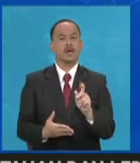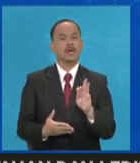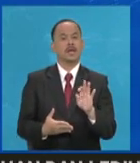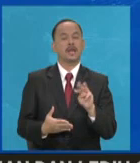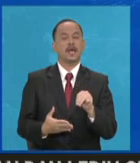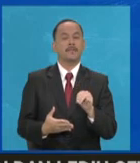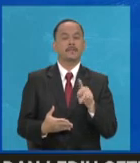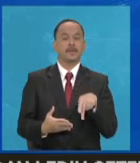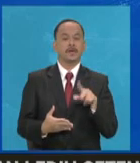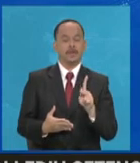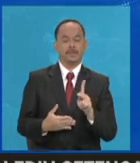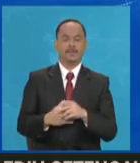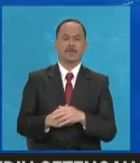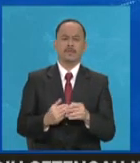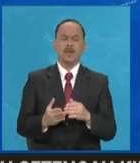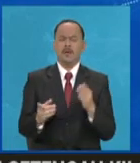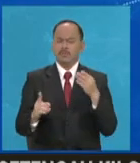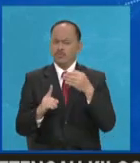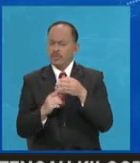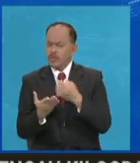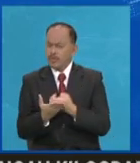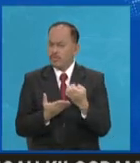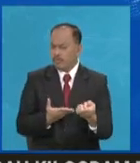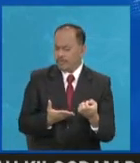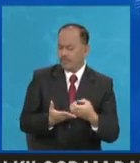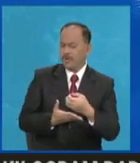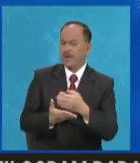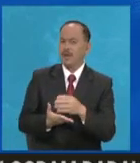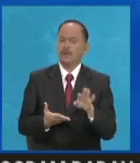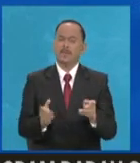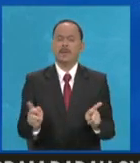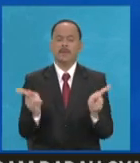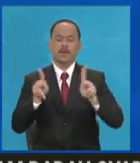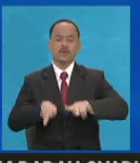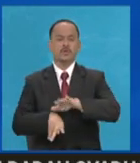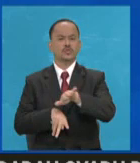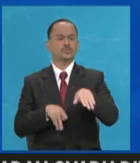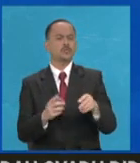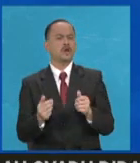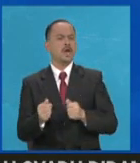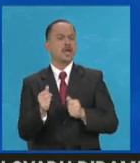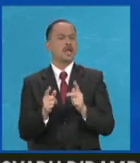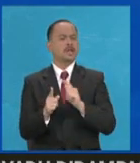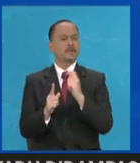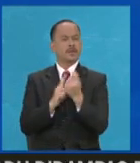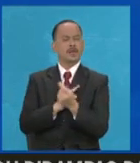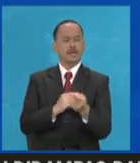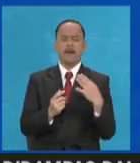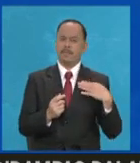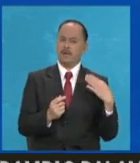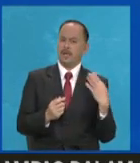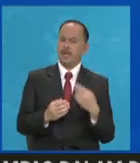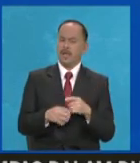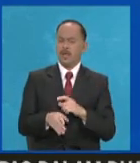bazar di hasrat membantu menjalani dengan memberi peluang kepada anak-anak tempatan khususnya para beliau dalam